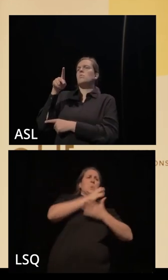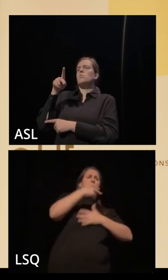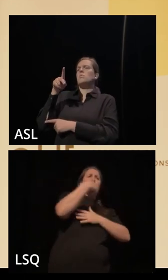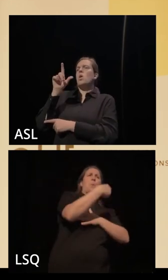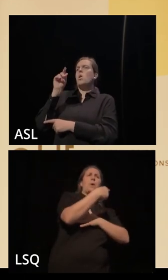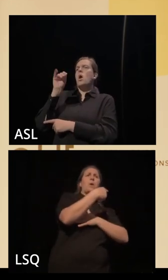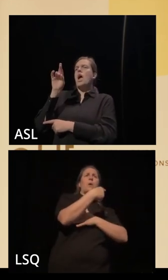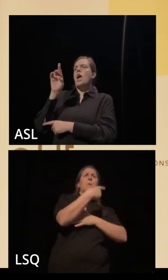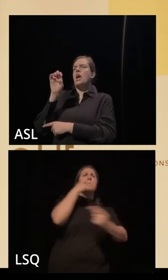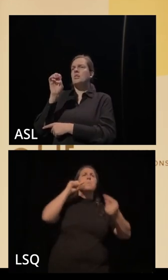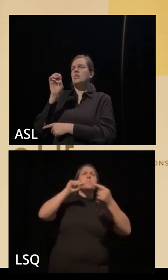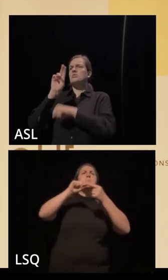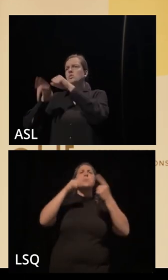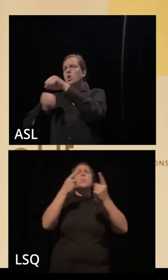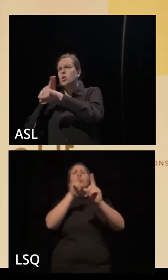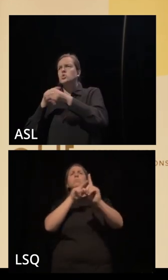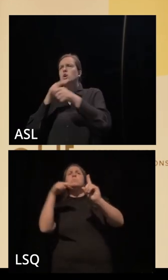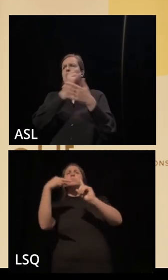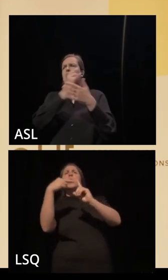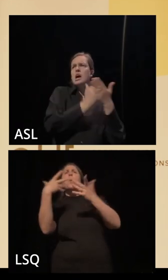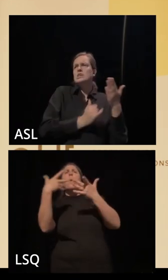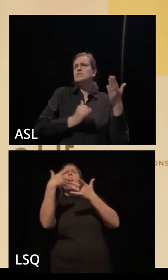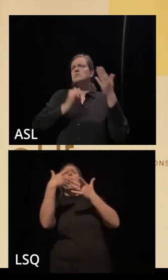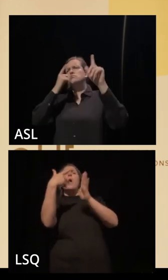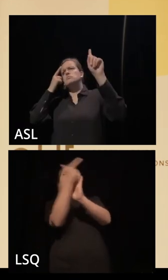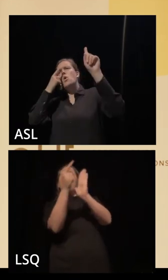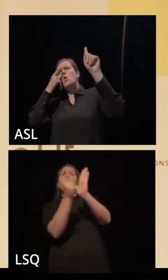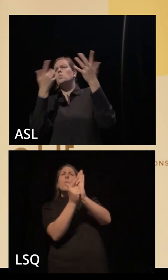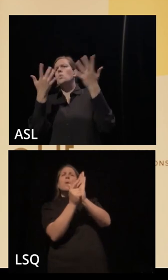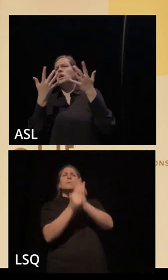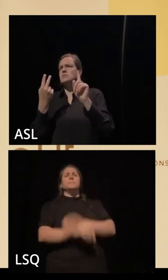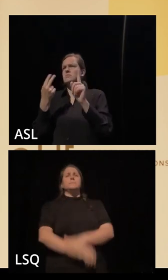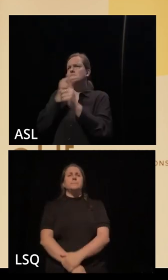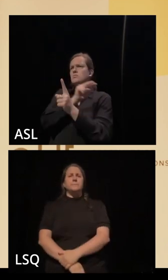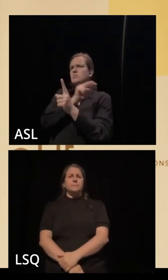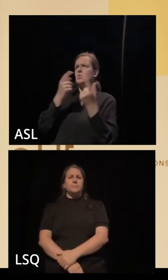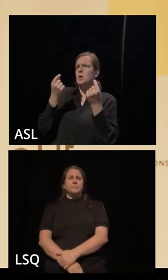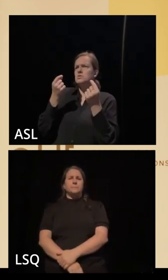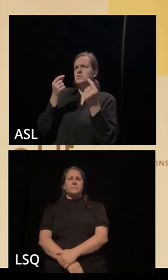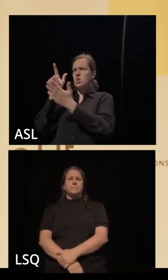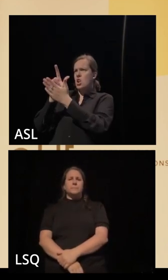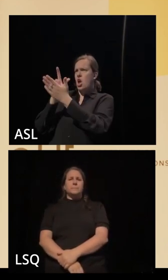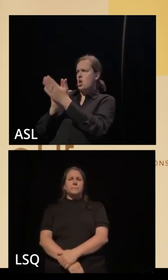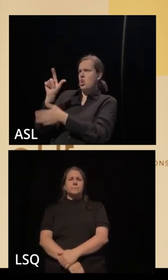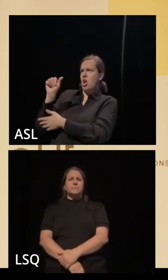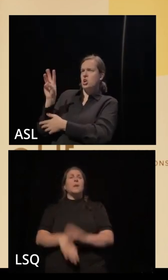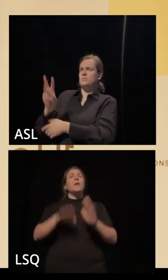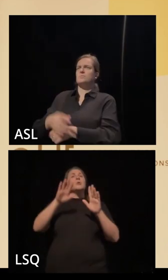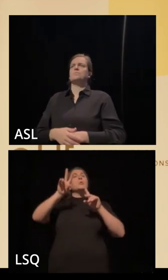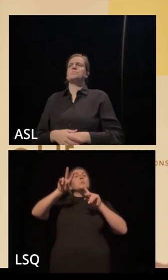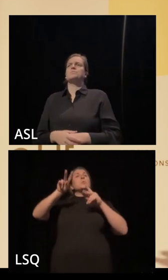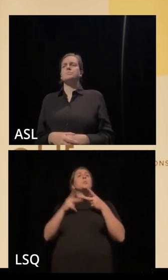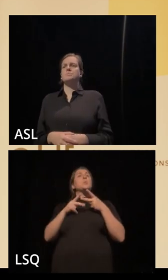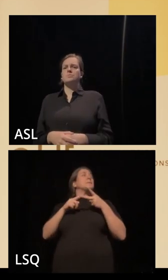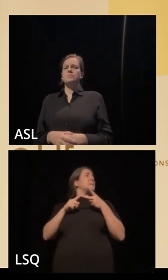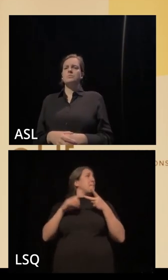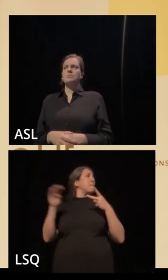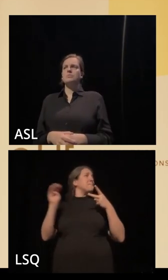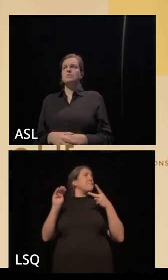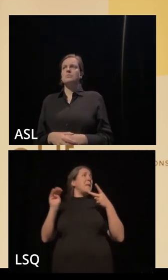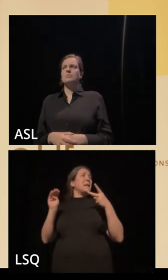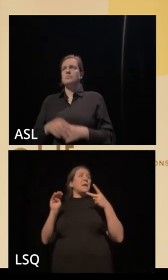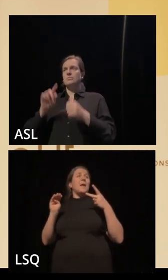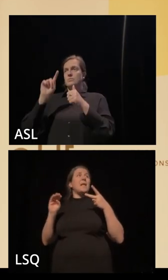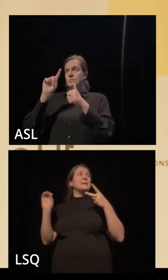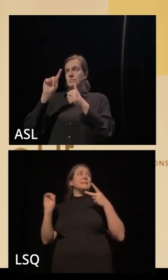la reconnaissance d'une personnalité juridique de la Loire. On continuera avec Helga Massenati, ici, dans la